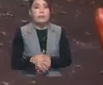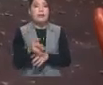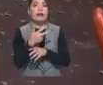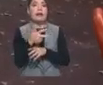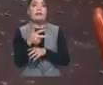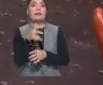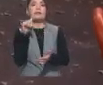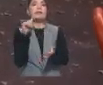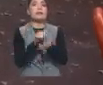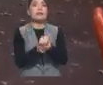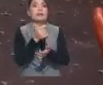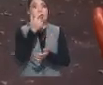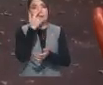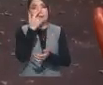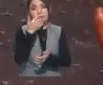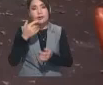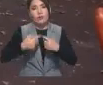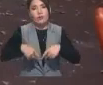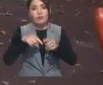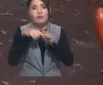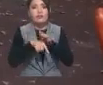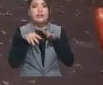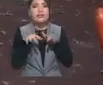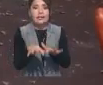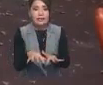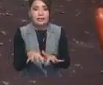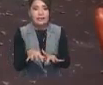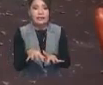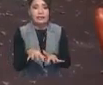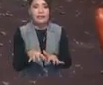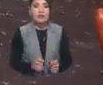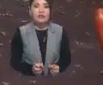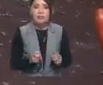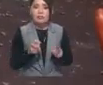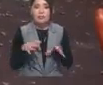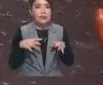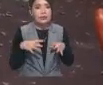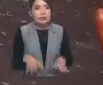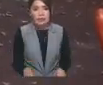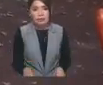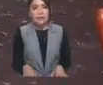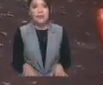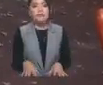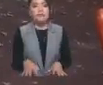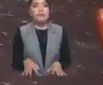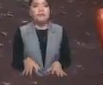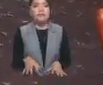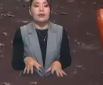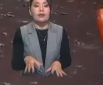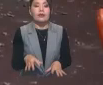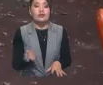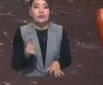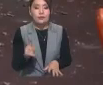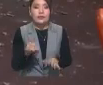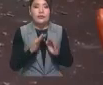вот органы внутренних дел, чтобы никаких вот преступлений, наверное, на детских площадках не было. Чтобы за